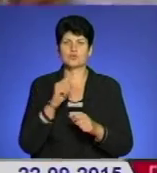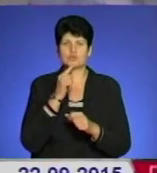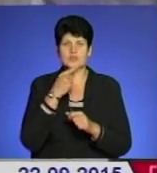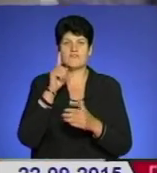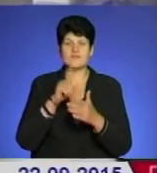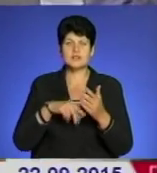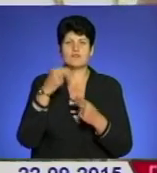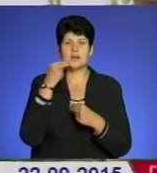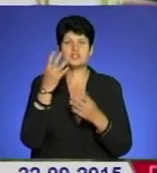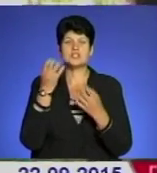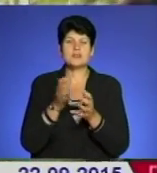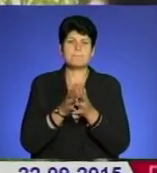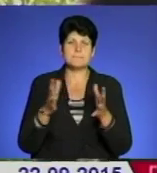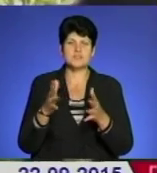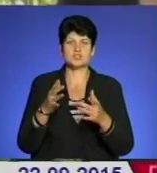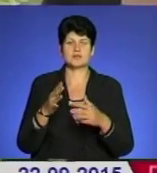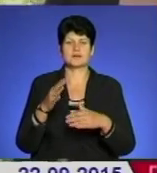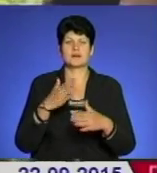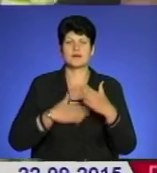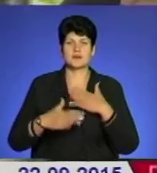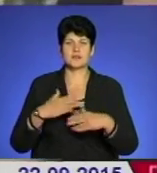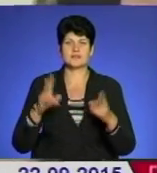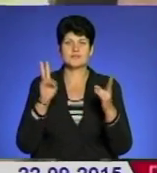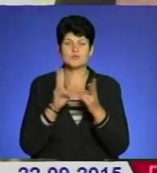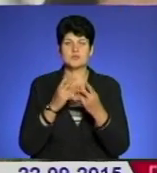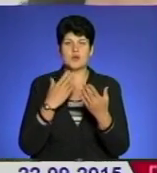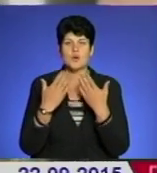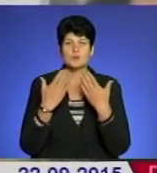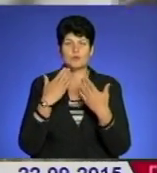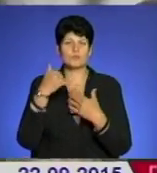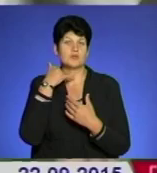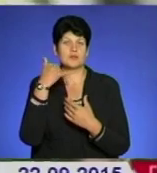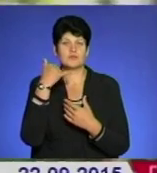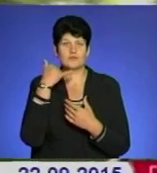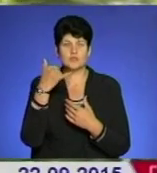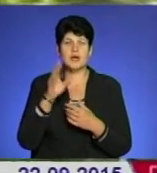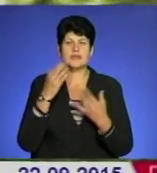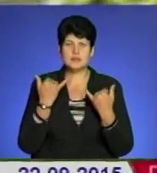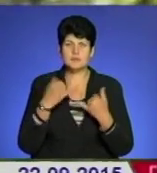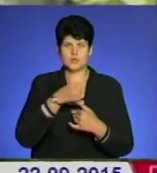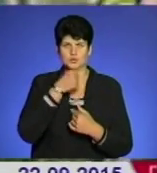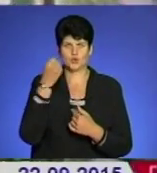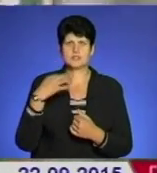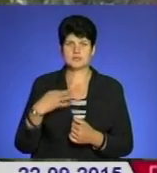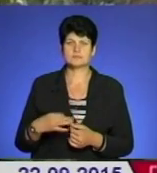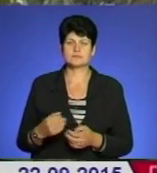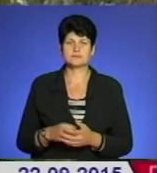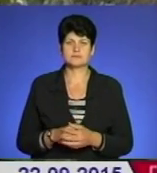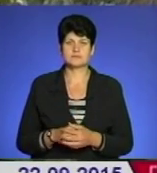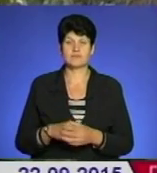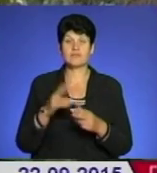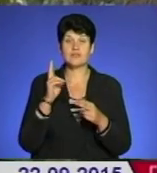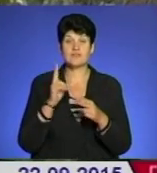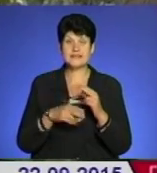краще, ще більше радіти зустрічам і розмовам по телефону. Не по роках дорослим тепер став і син героя. В